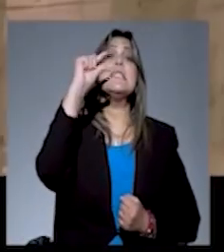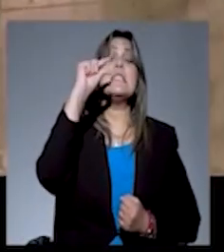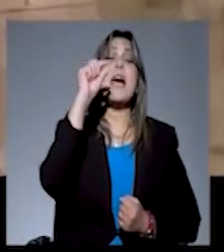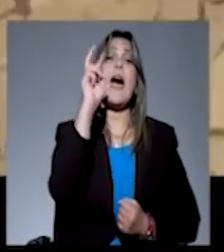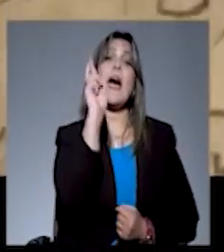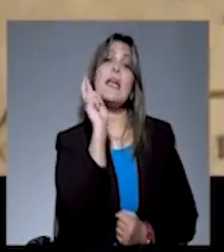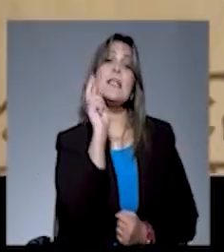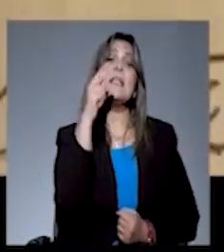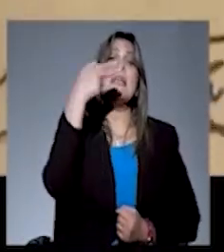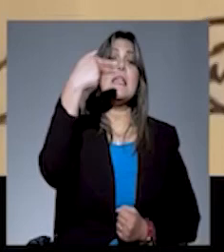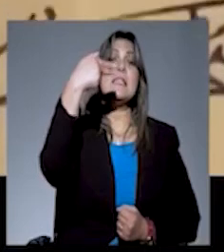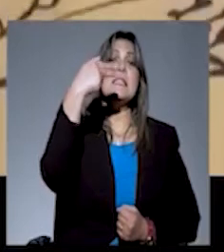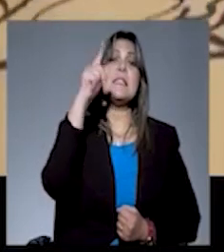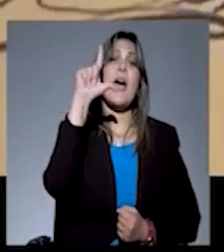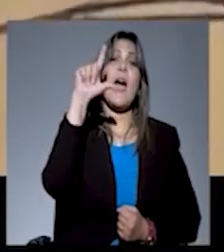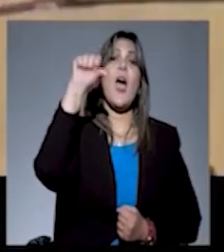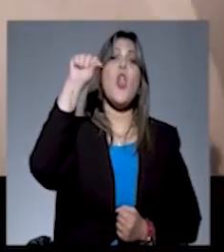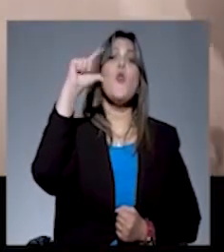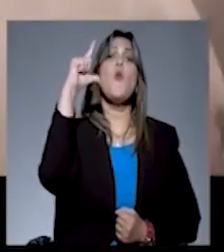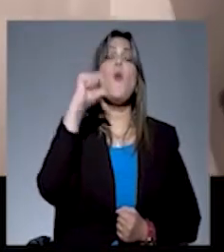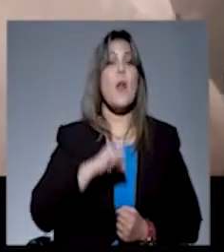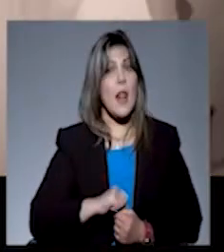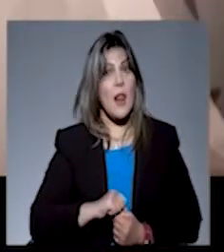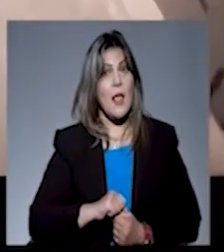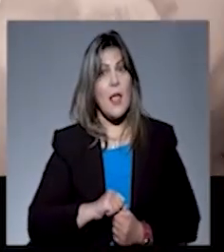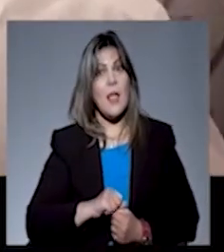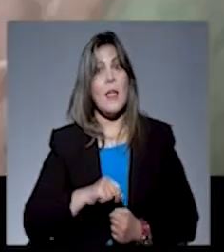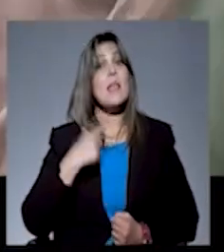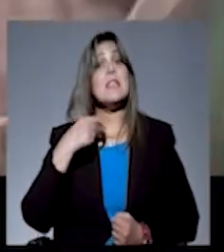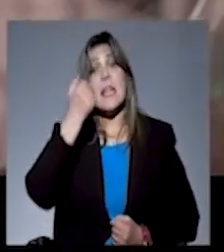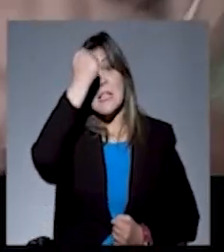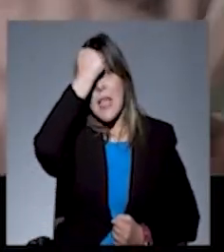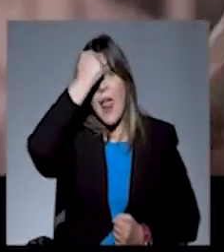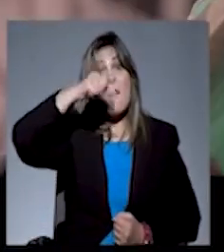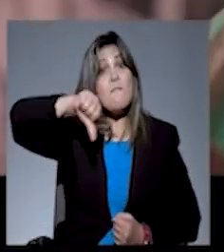سعد سعد يا أهل السعد. يا حلو اضرب فيها.